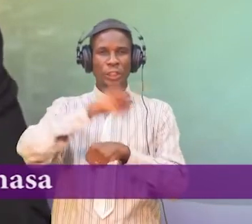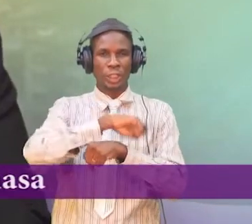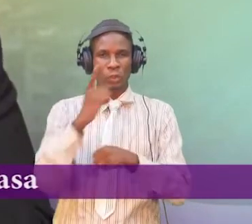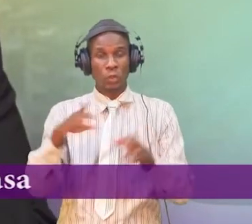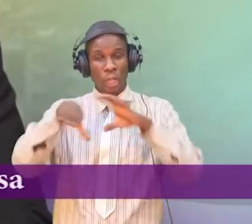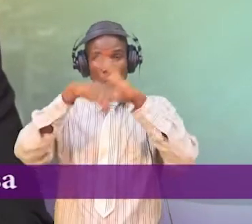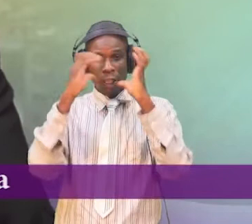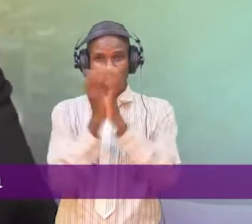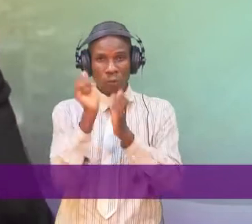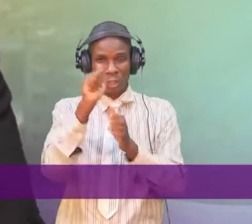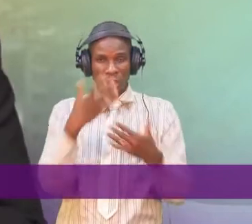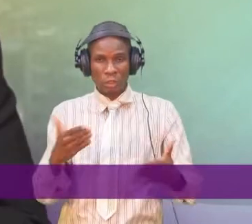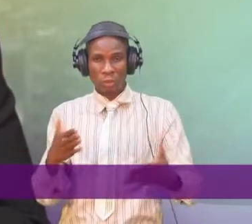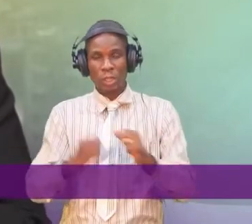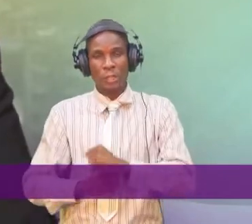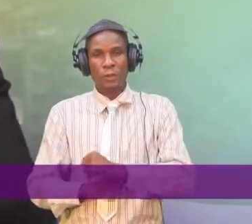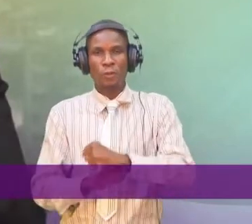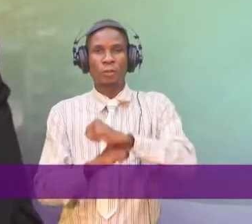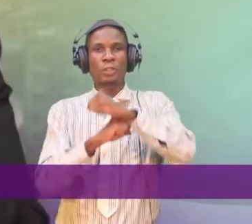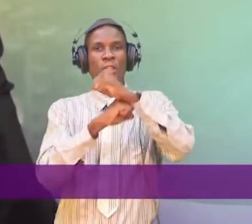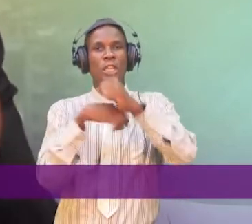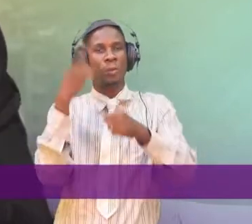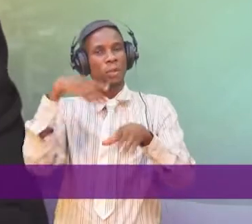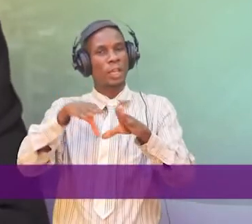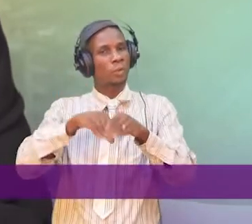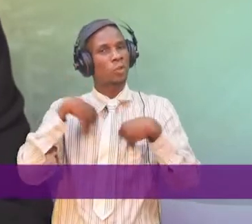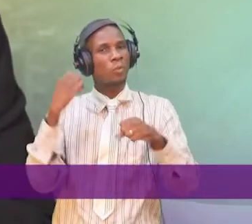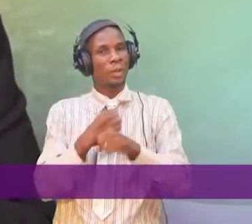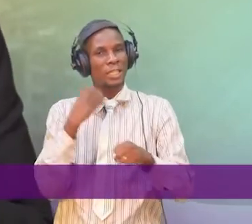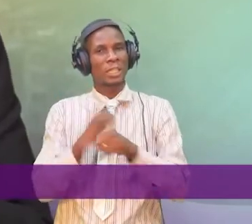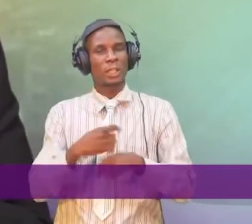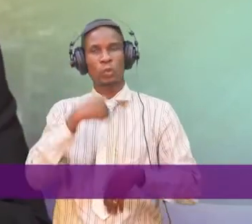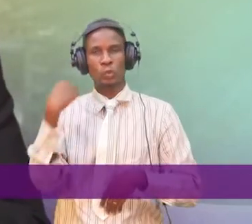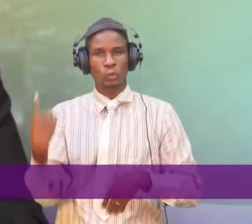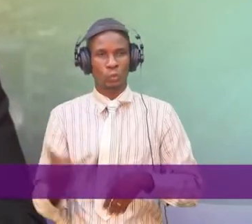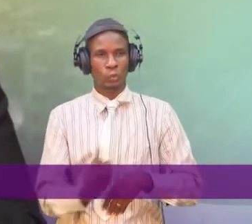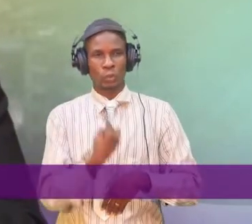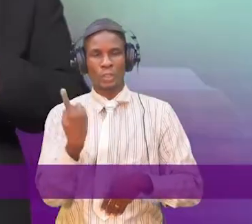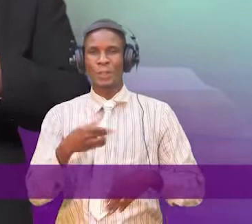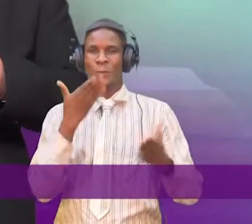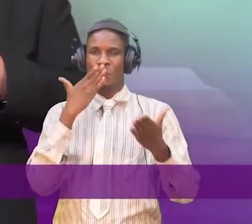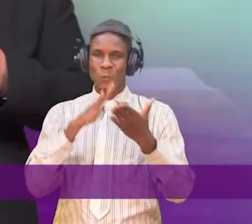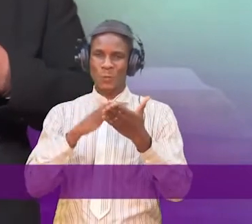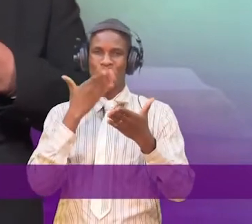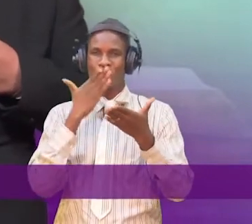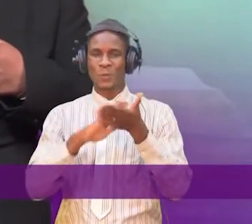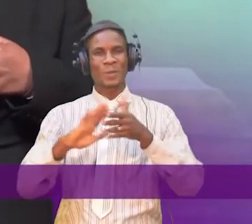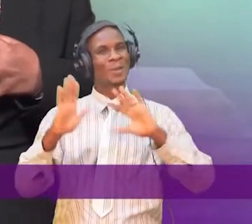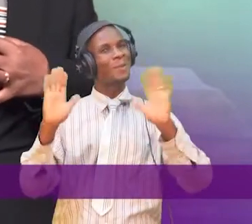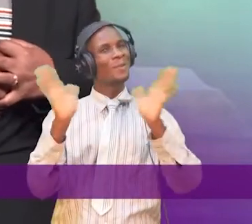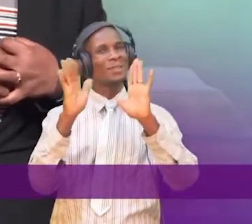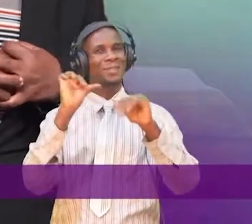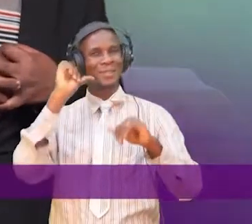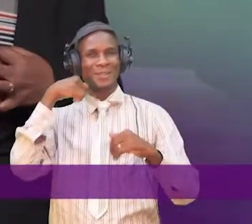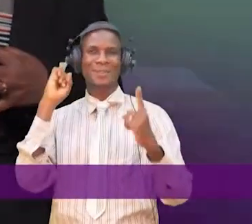Yangwe sunga biso mpe sunga biso penza ya kotia yango na misala. Matondi mingi. Poko malamu